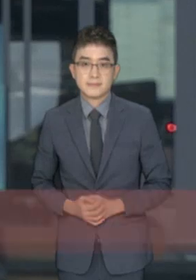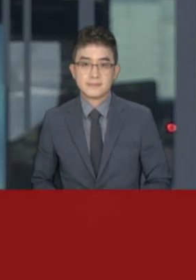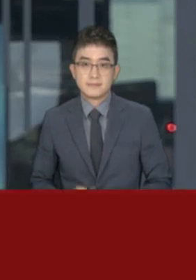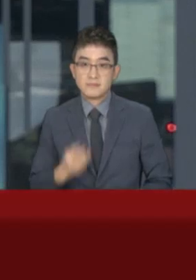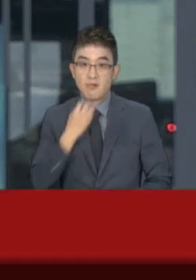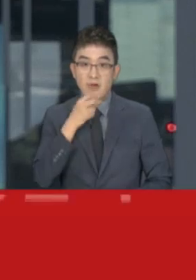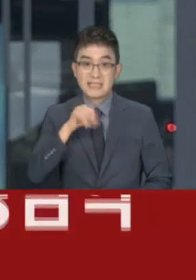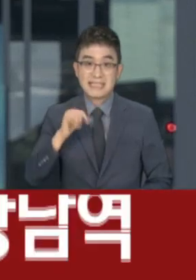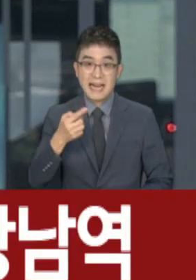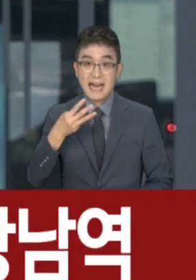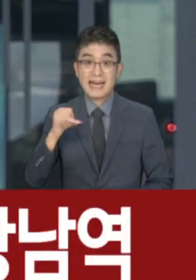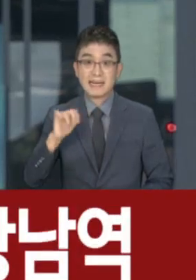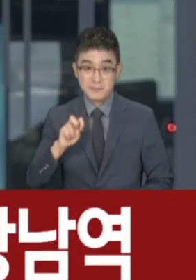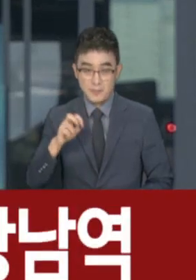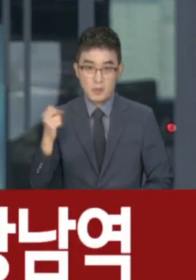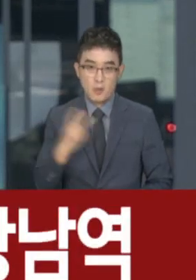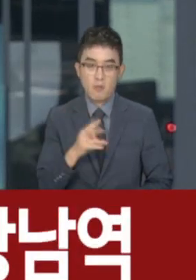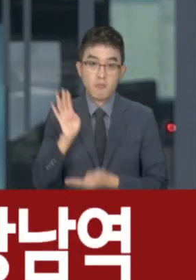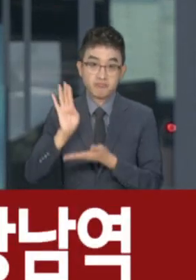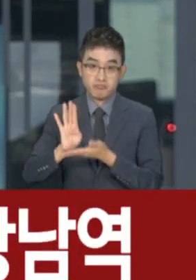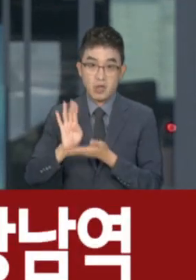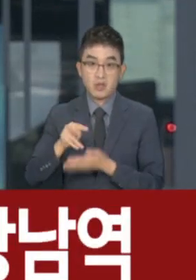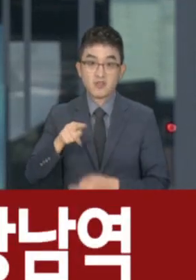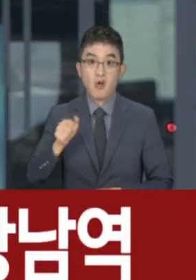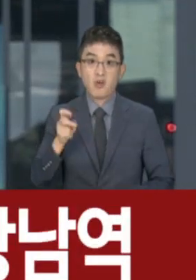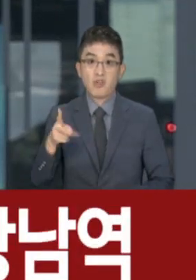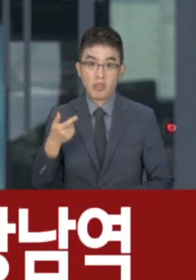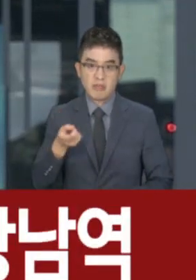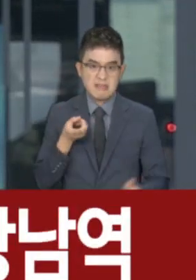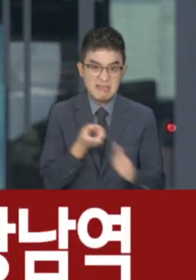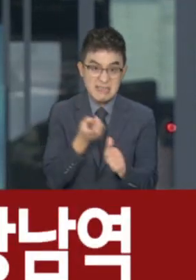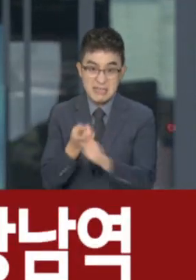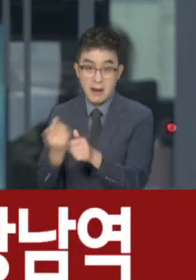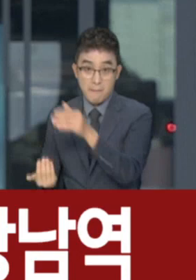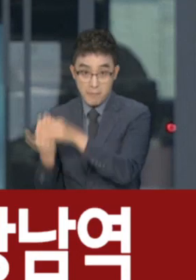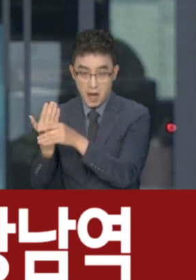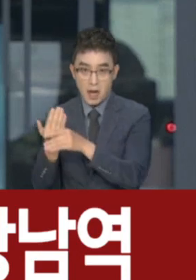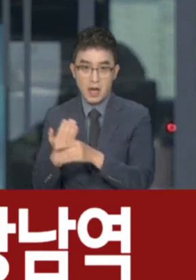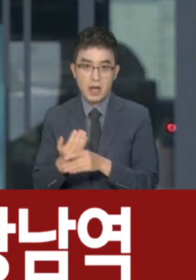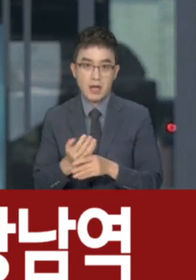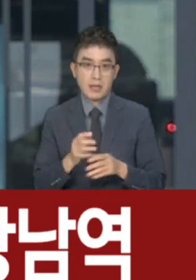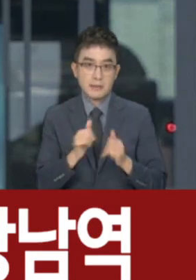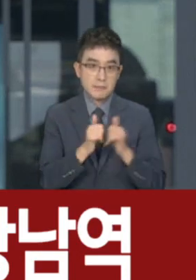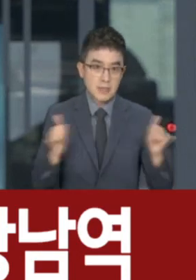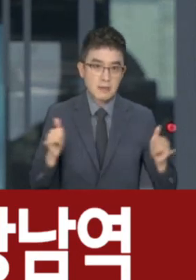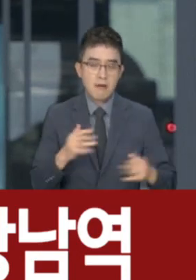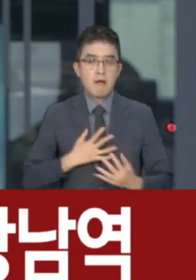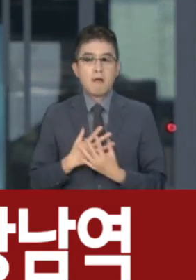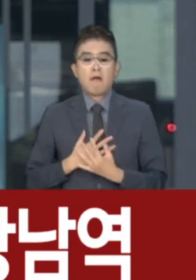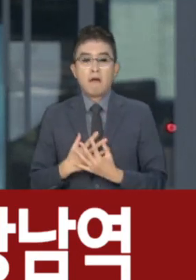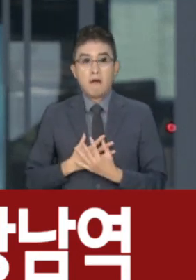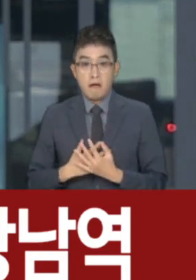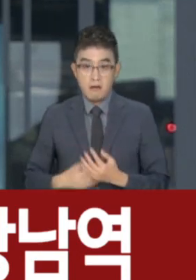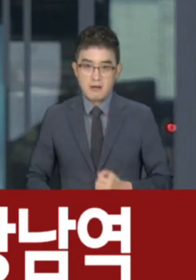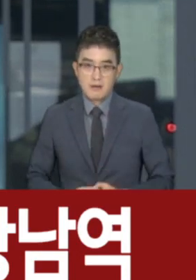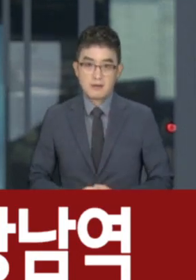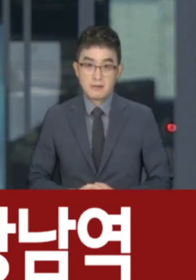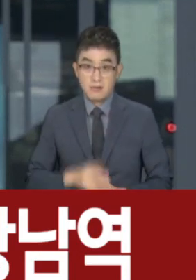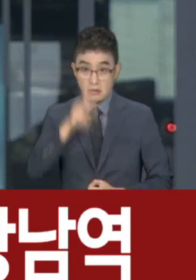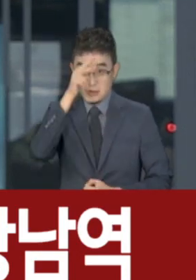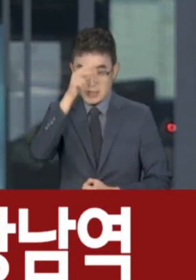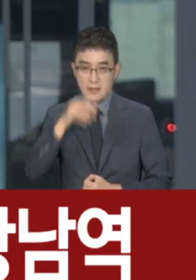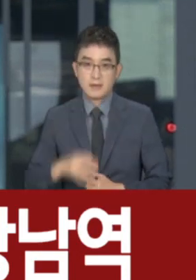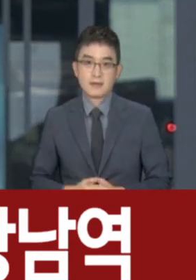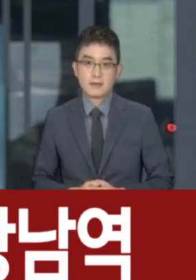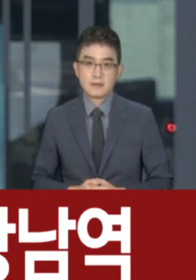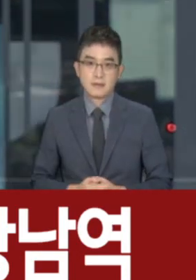서울 신림역에 이어 분당 서현역에서 흉기난동 사건이 발생하면서 시민 불안이 가중되고 있습니다. 경찰은 전국